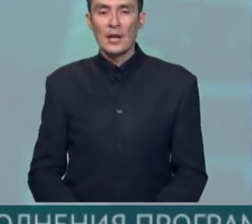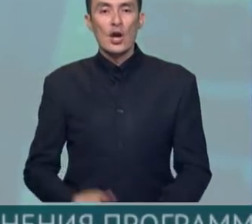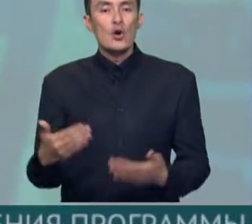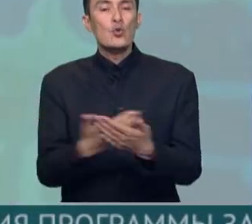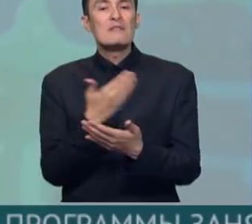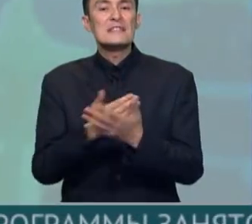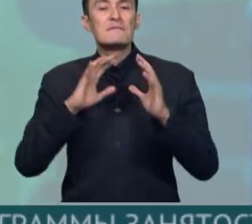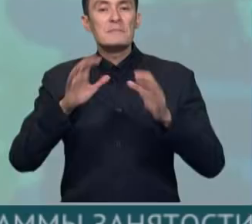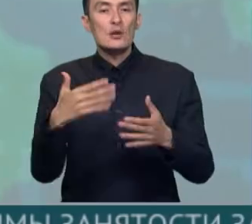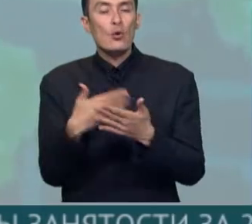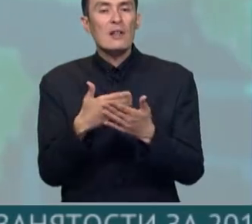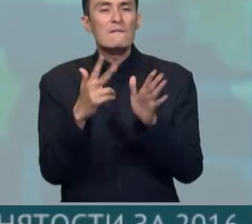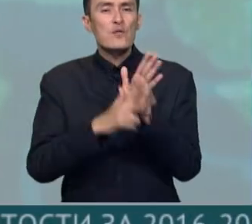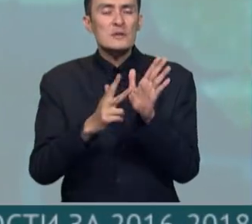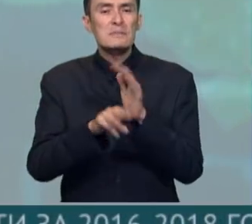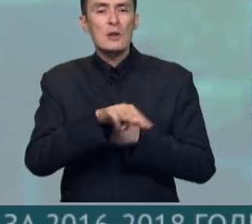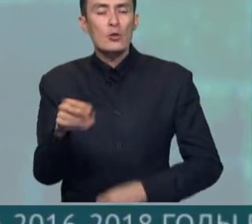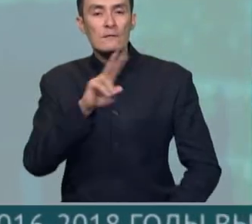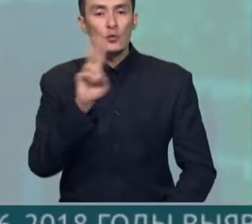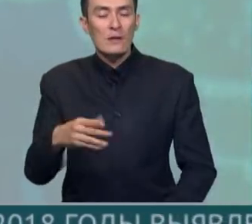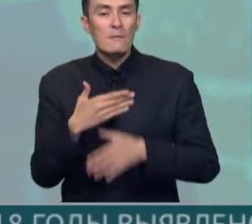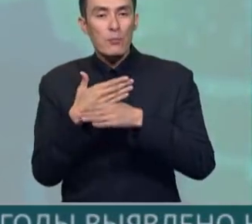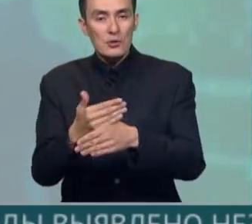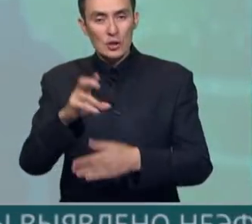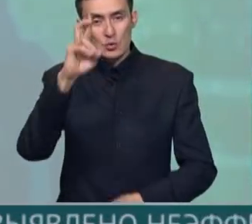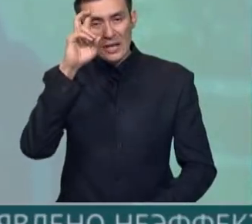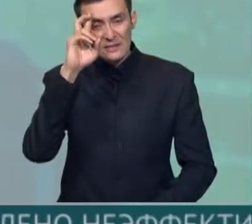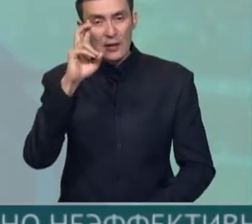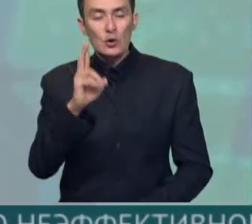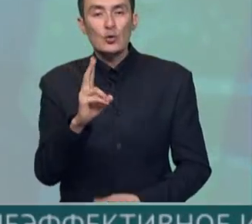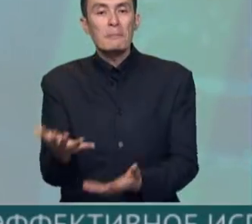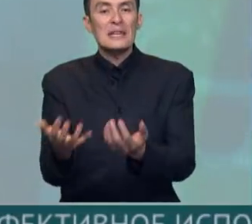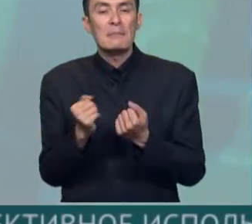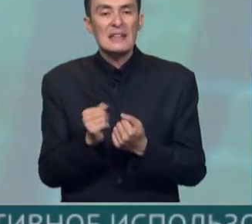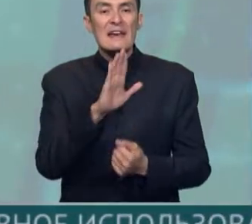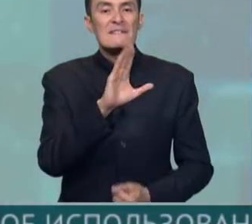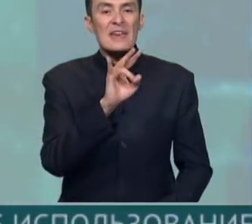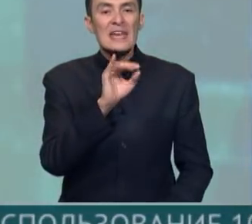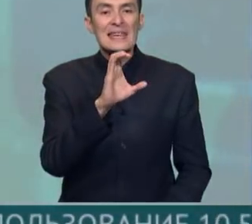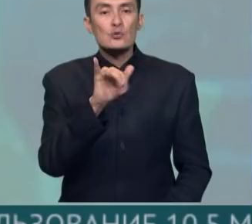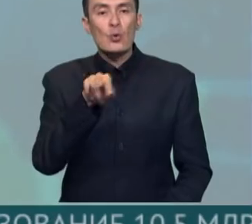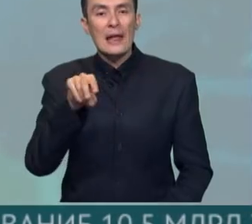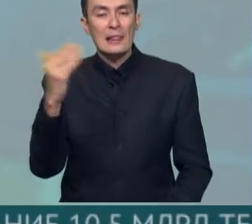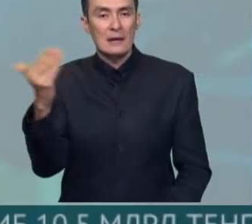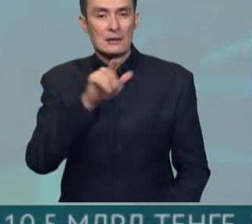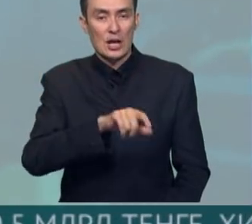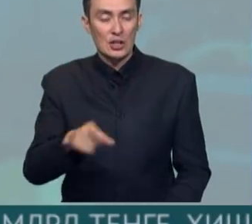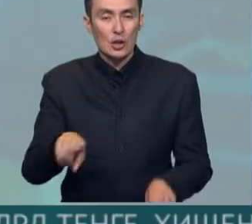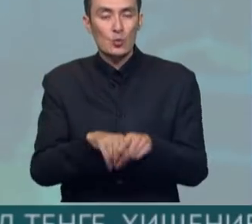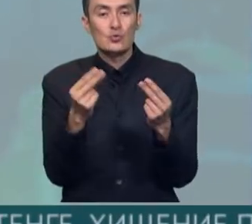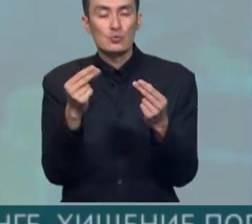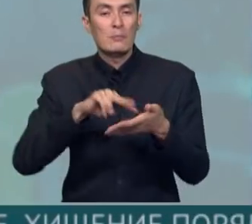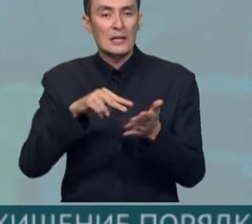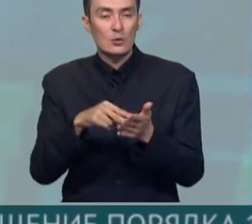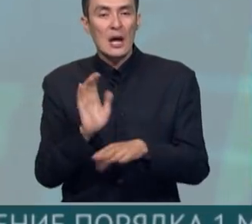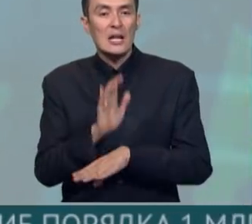к новостям в мире. Около 80 миллионов долларов на помощь странам, принимающим венесуэльских мигрантов. Такую сумму